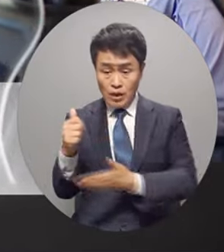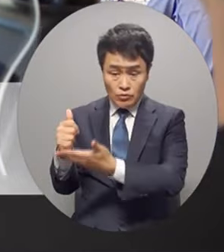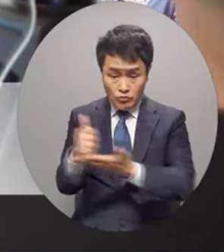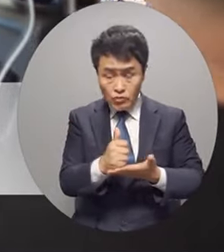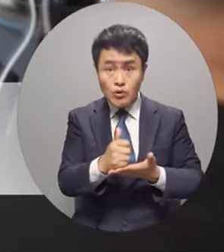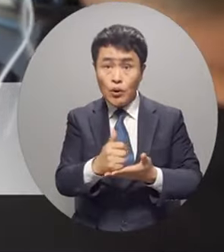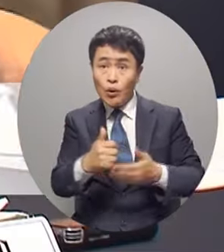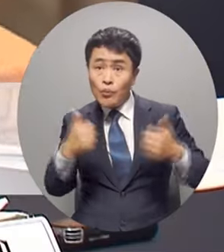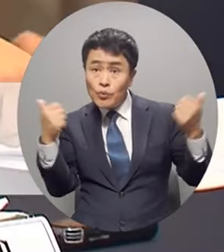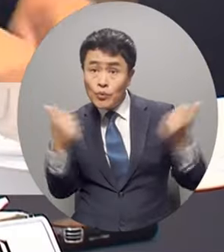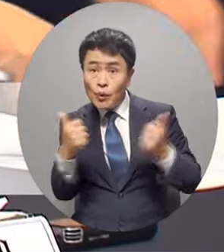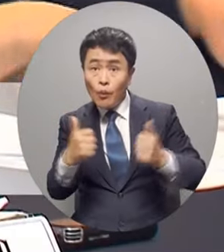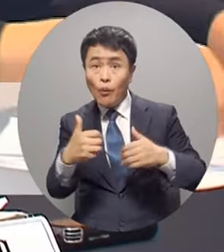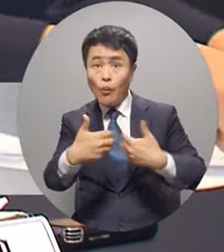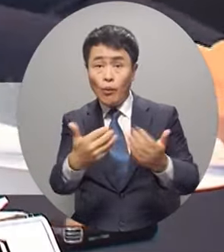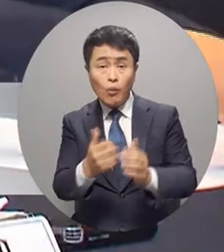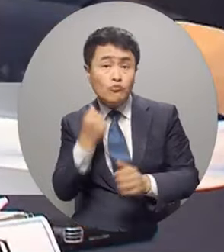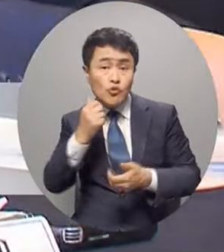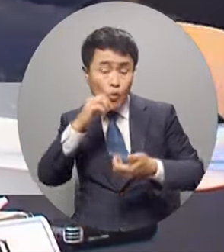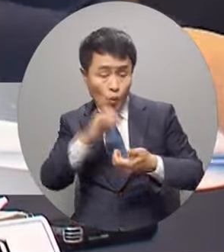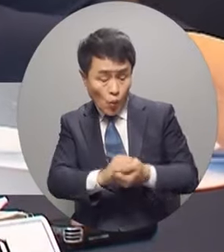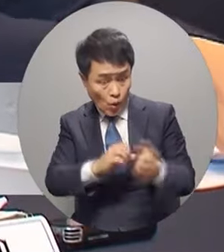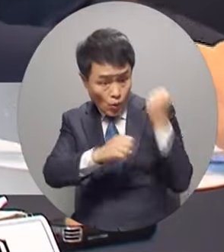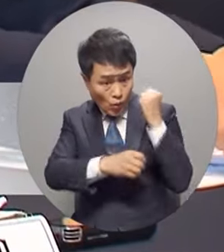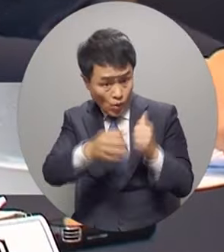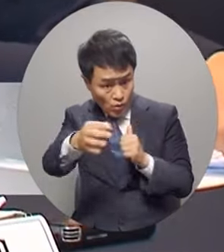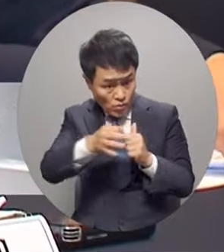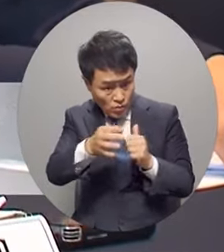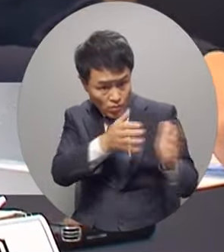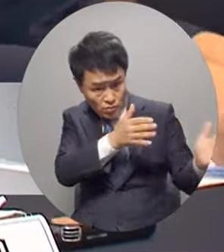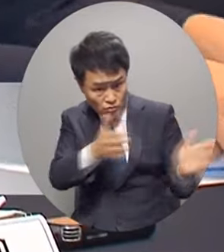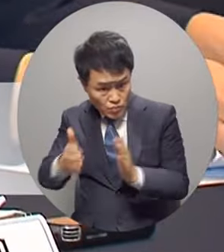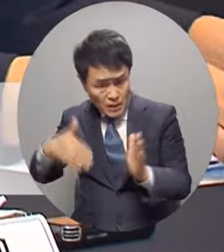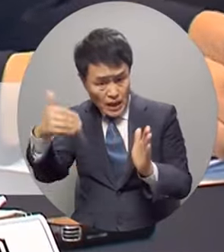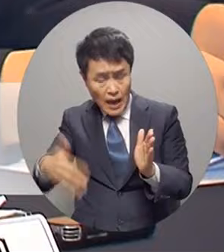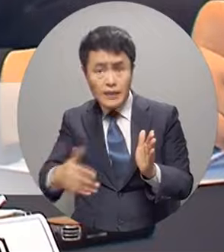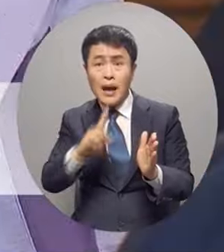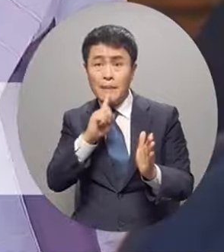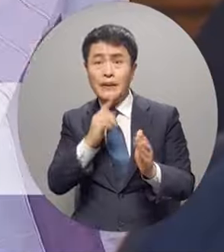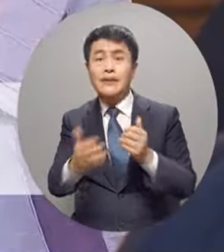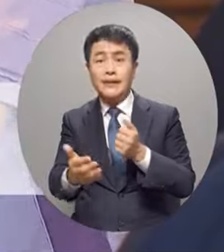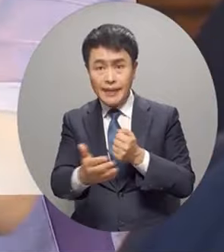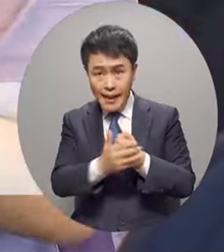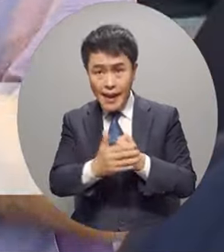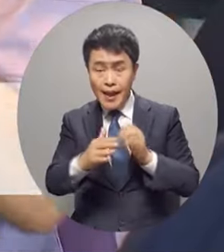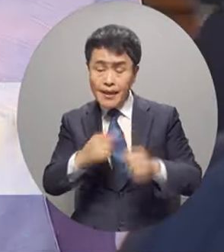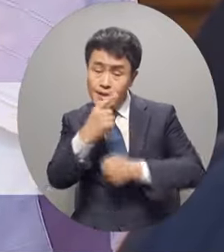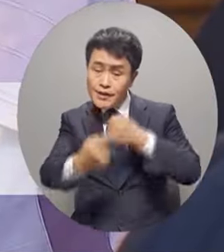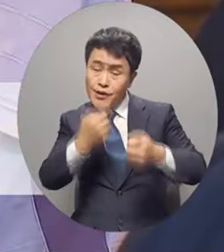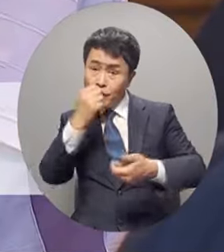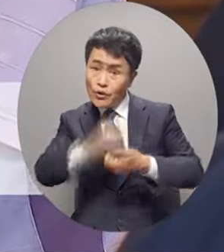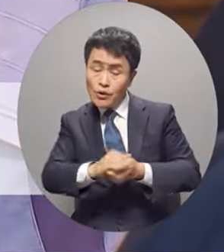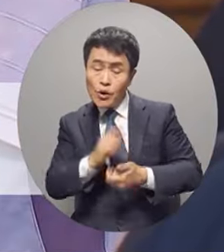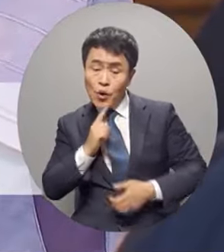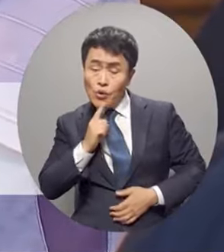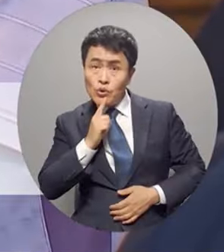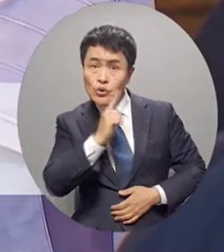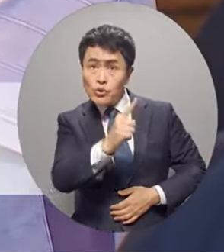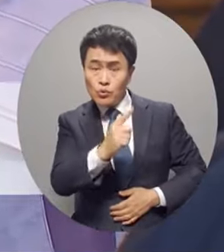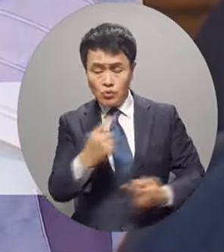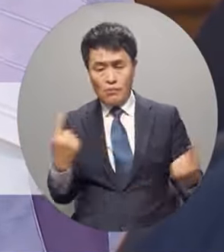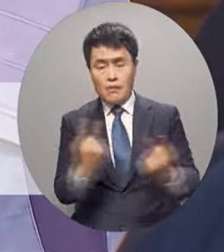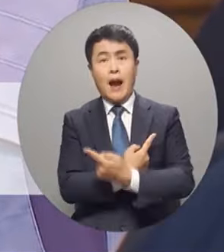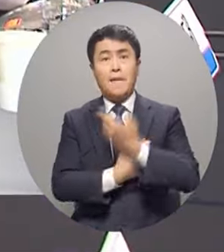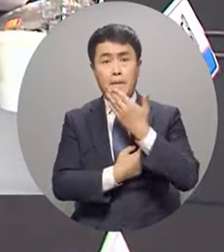토론회에서 반기별로 원천 징수를 하는 시스템이 준비되지 않았다는 말이 있다며 1년 단위로 신고 납부로 바꿀 수